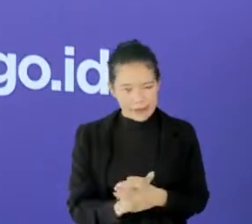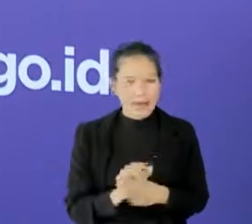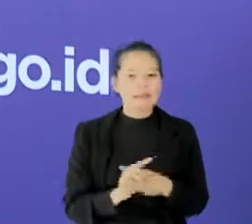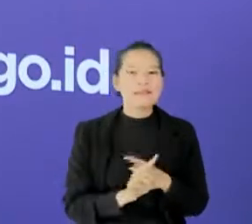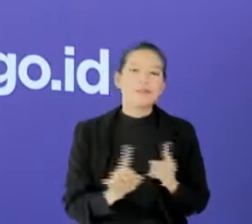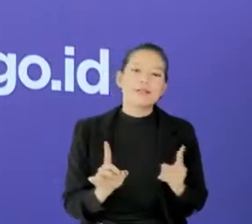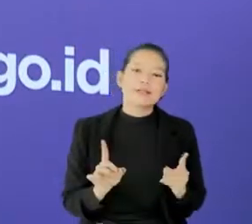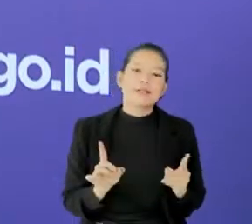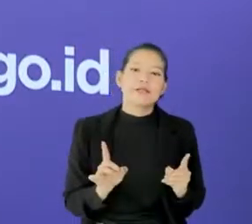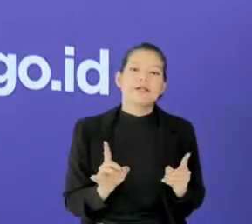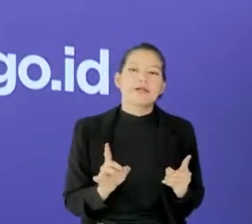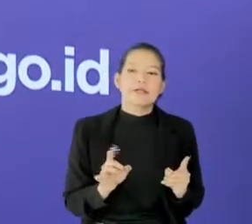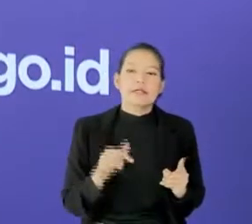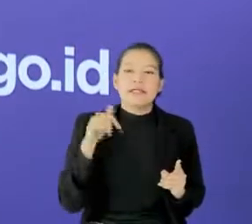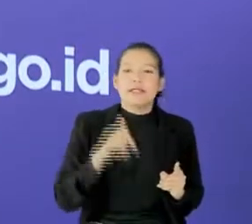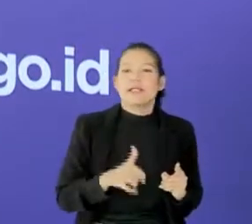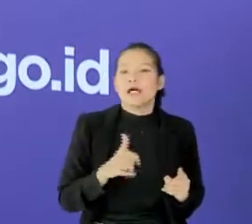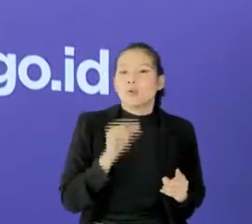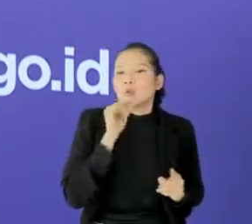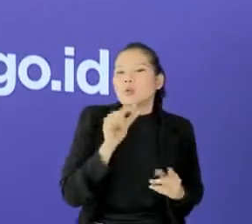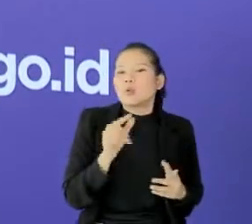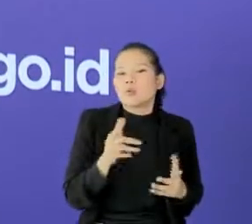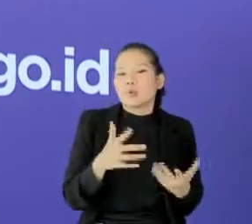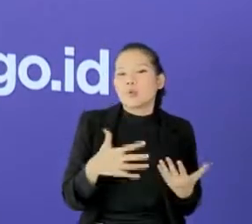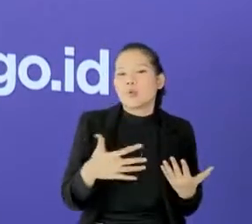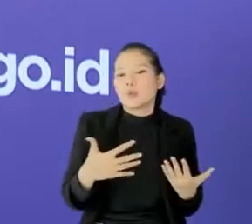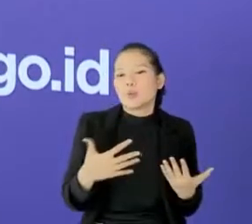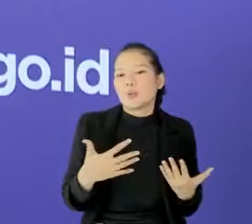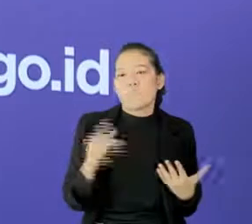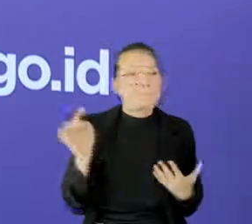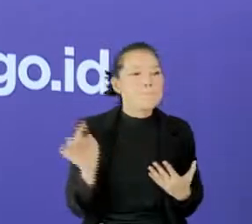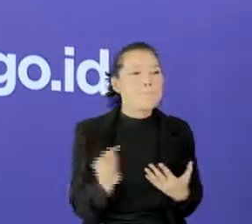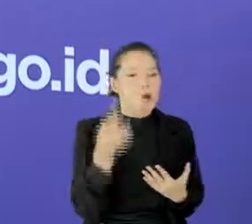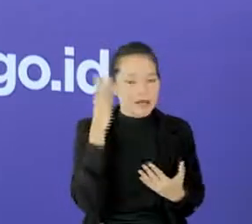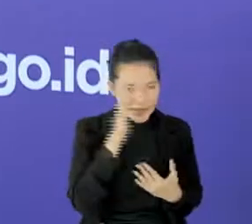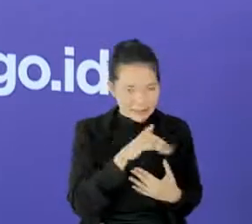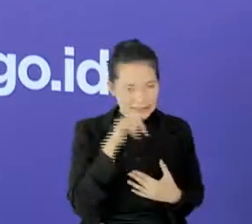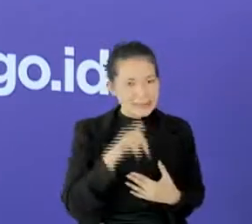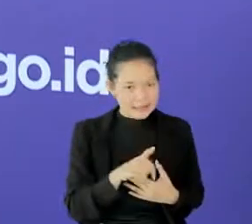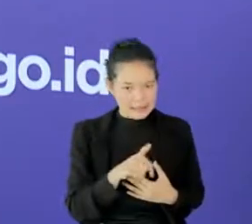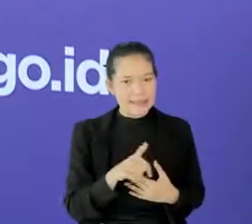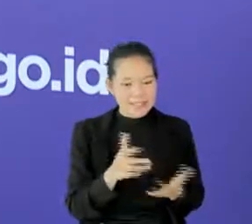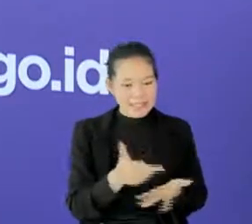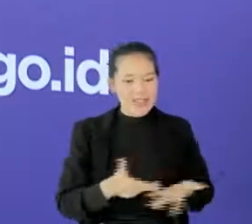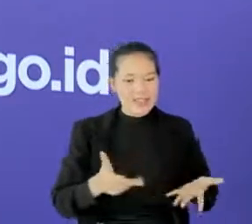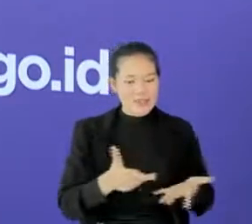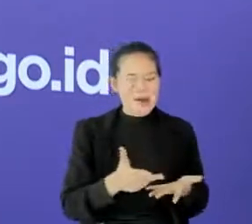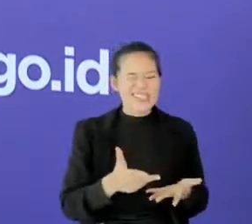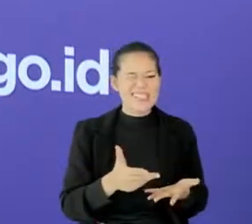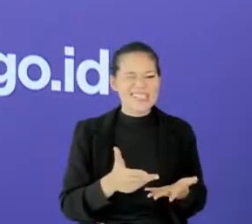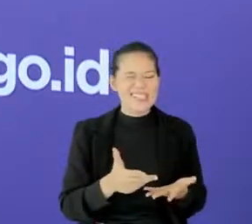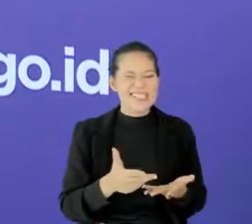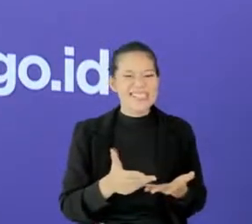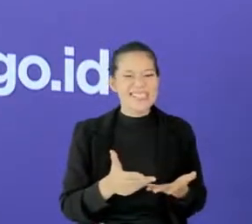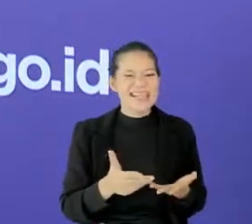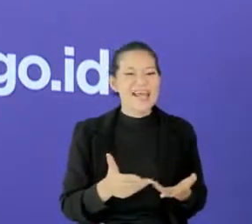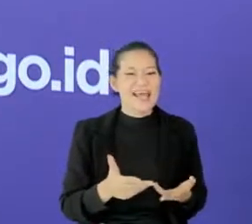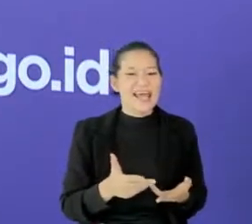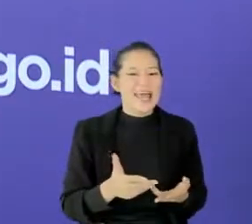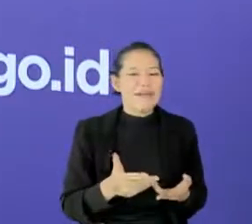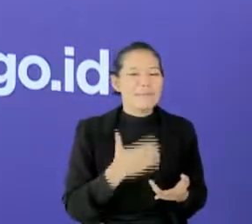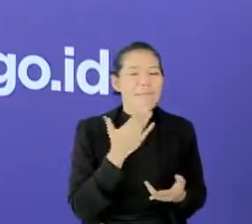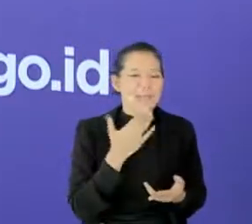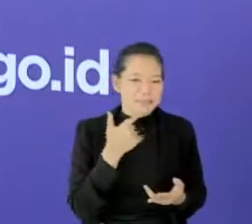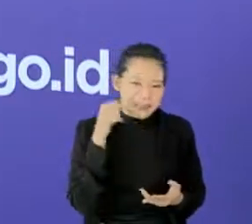tapi ini kan buat ya mulai hari ini ya normal baru itu sampai pandemi berakhir seperti